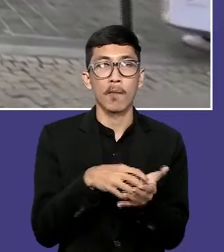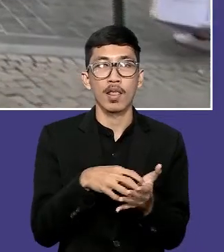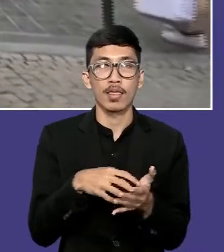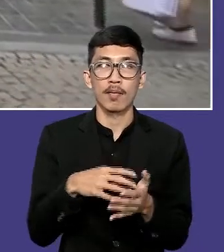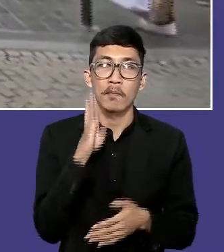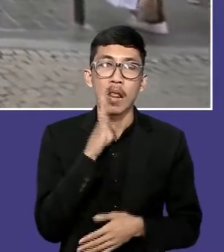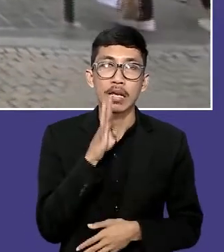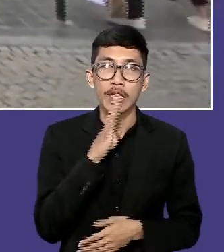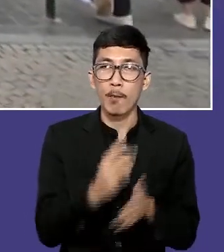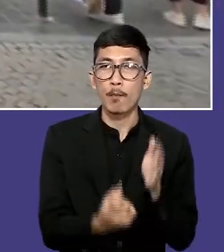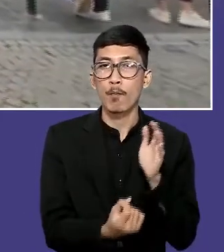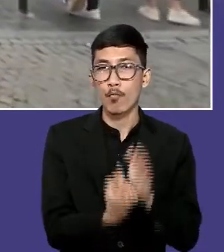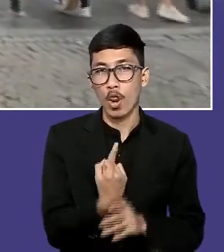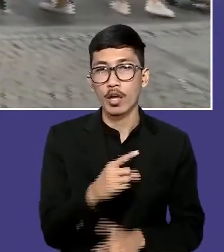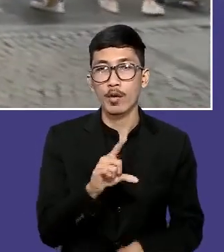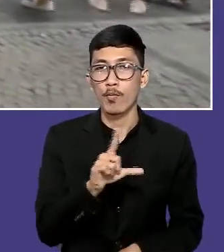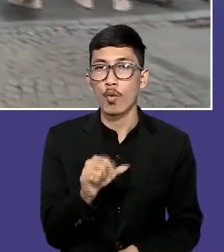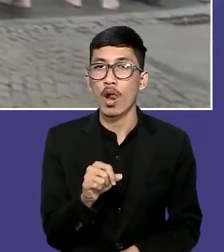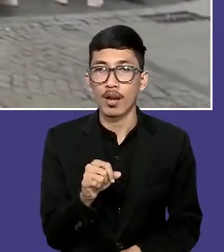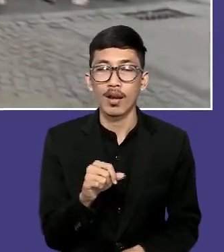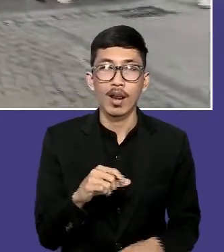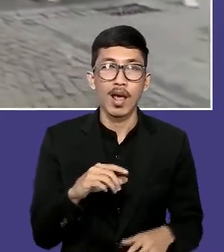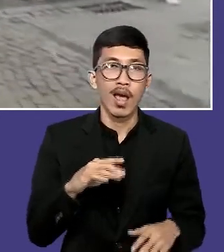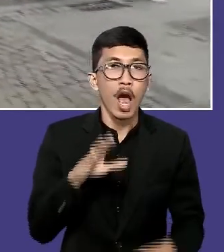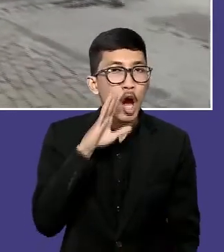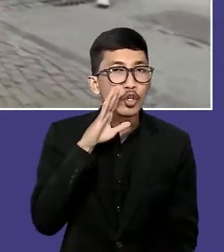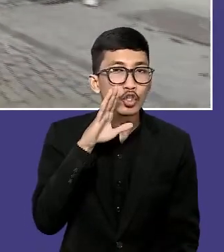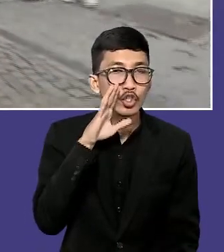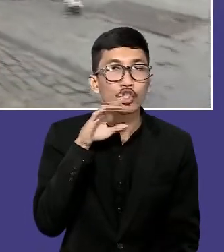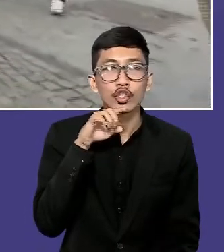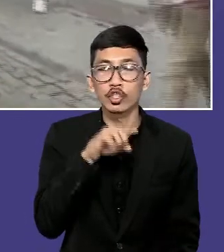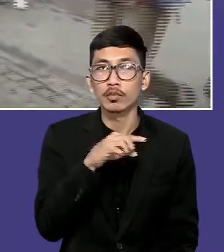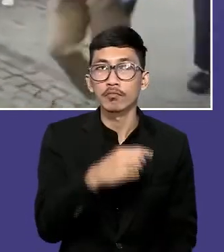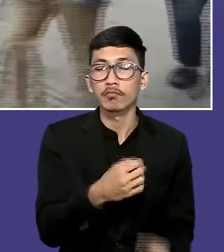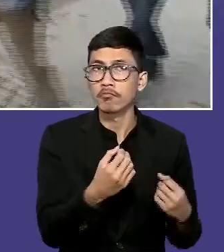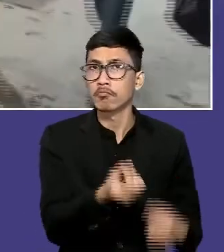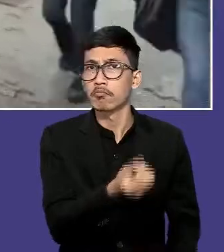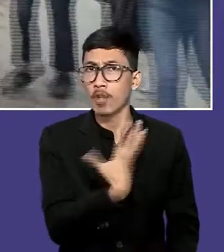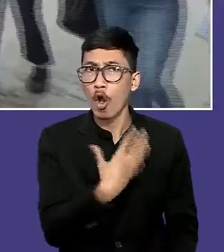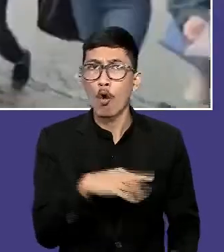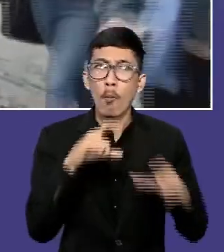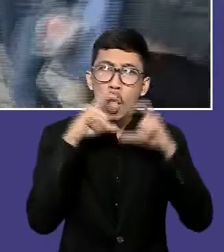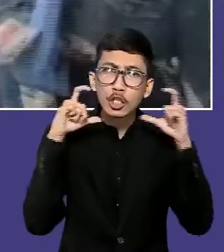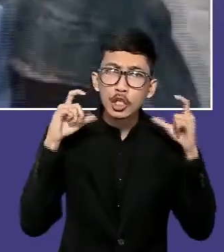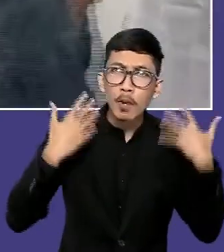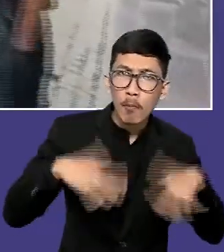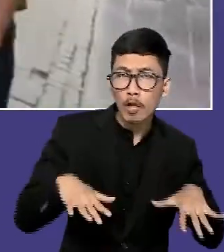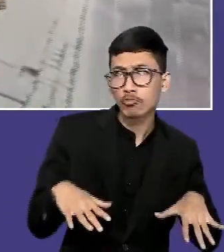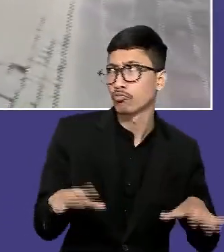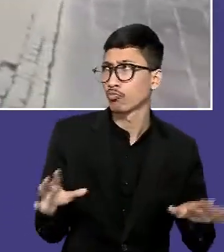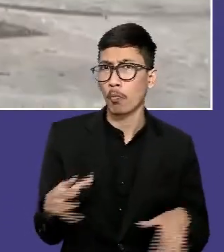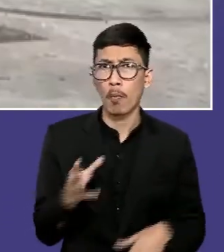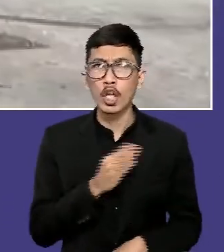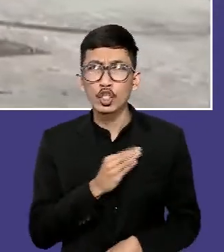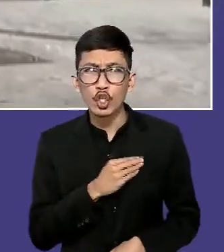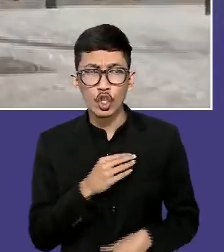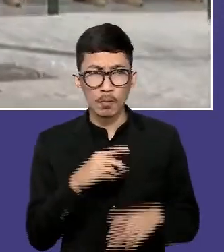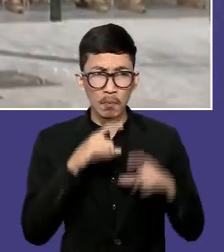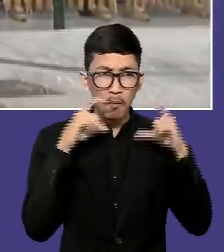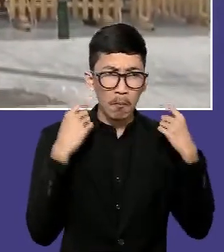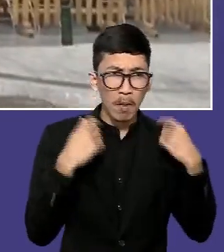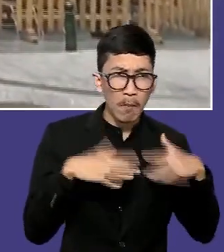starting itu sekitar Agustus ketika mengatakan sini bebas bebas bebas masker maksudnya bebas masker tidak-tidak